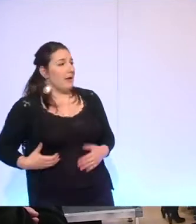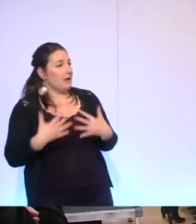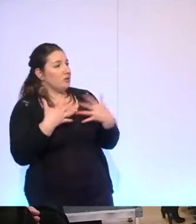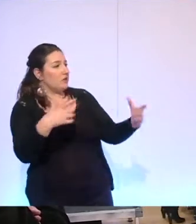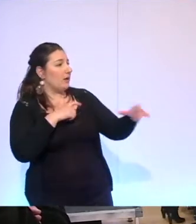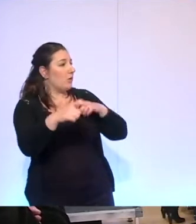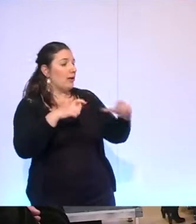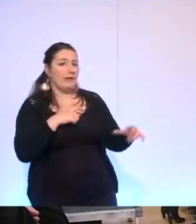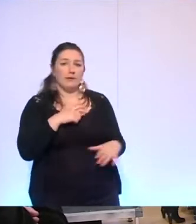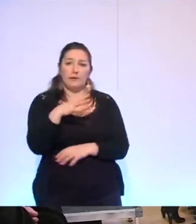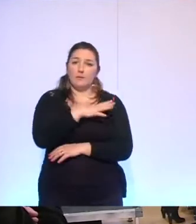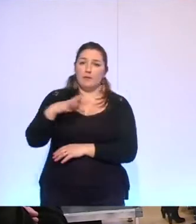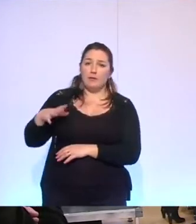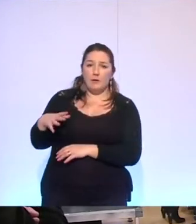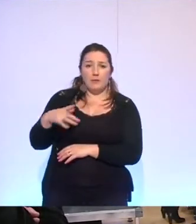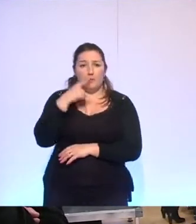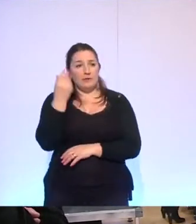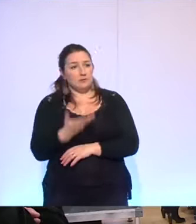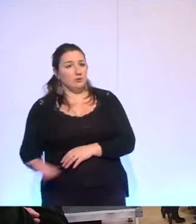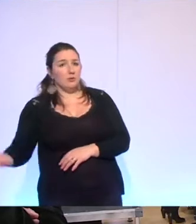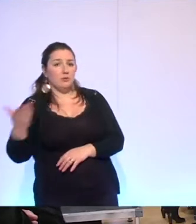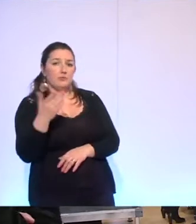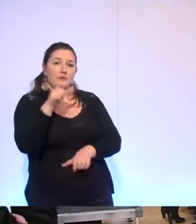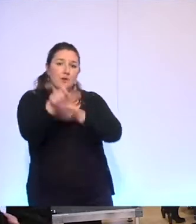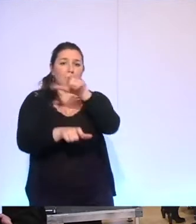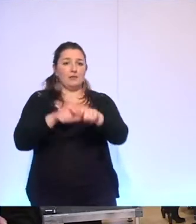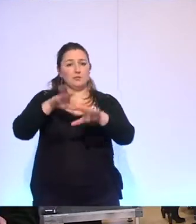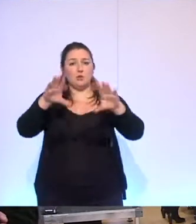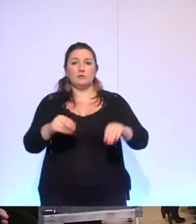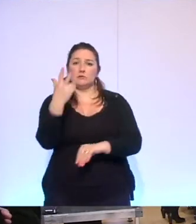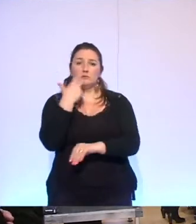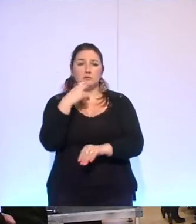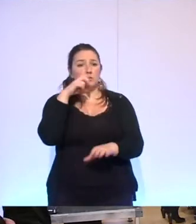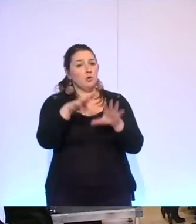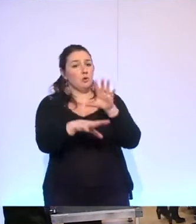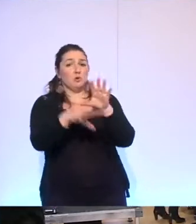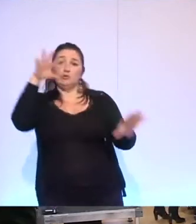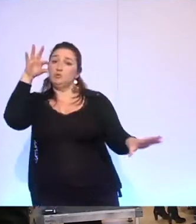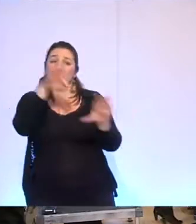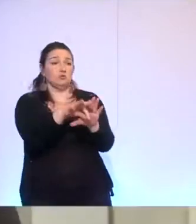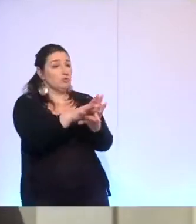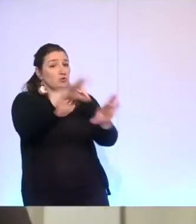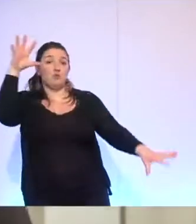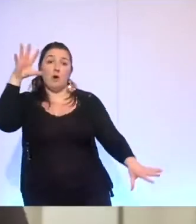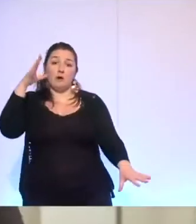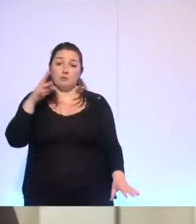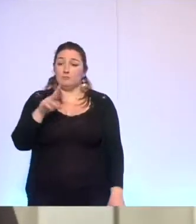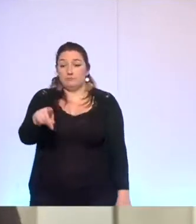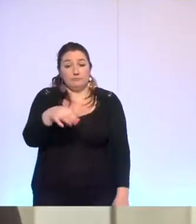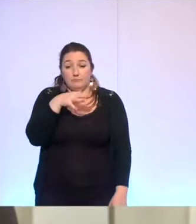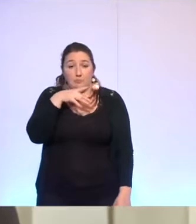messieurs, les Grenoblois ont fait un choix juridiquement incontestable et nous en prenons